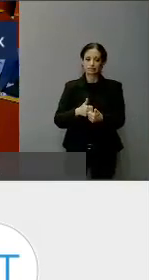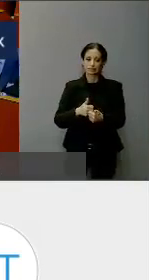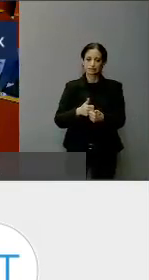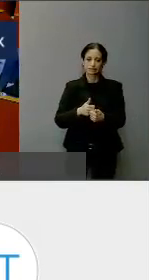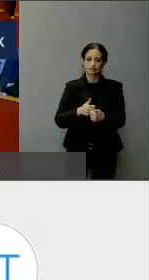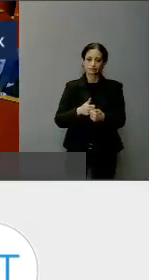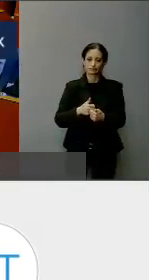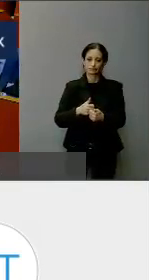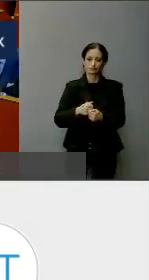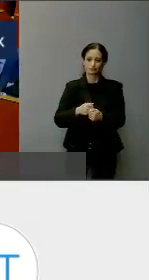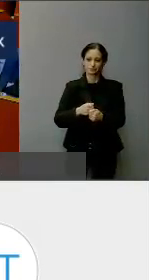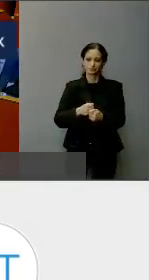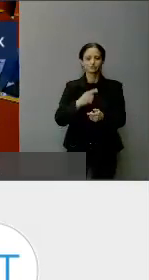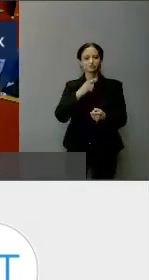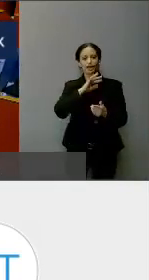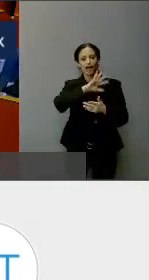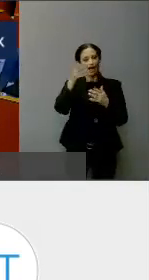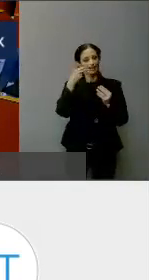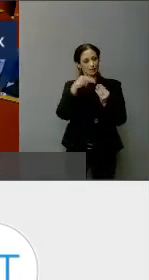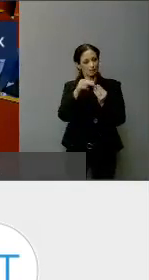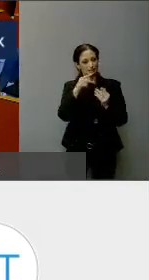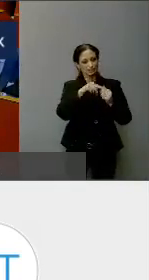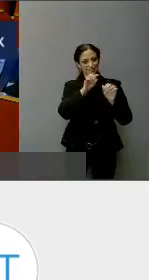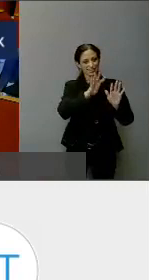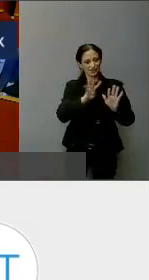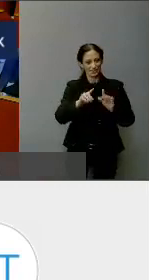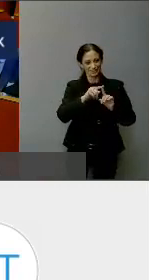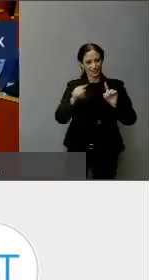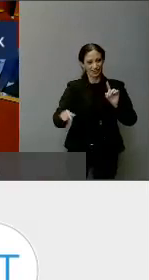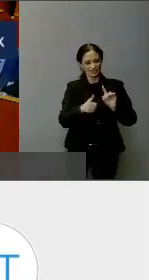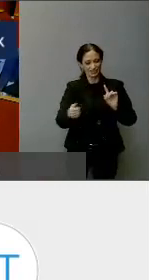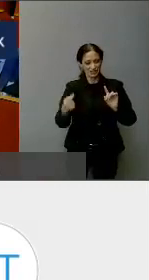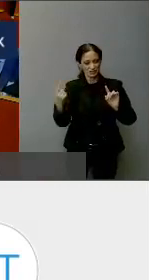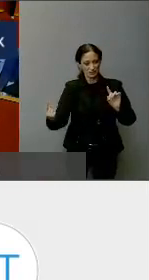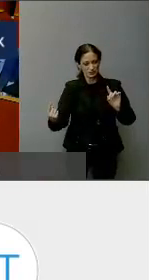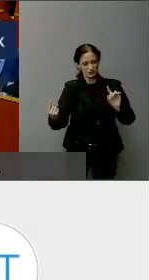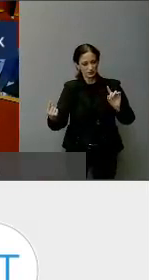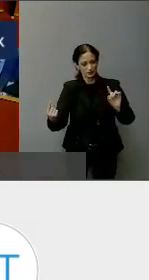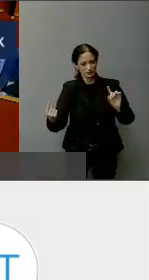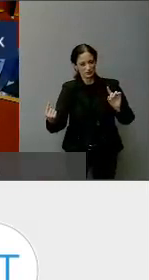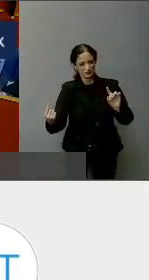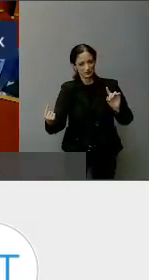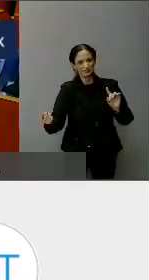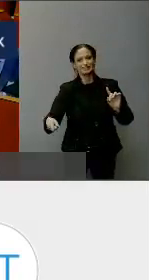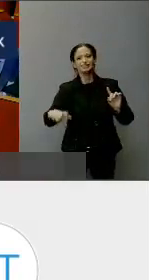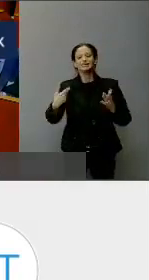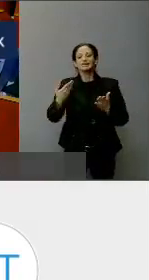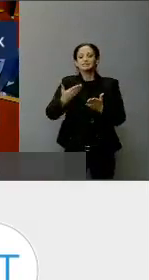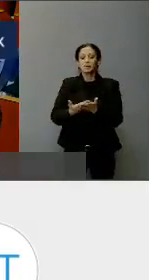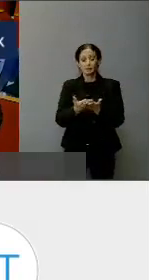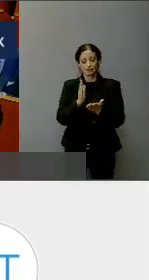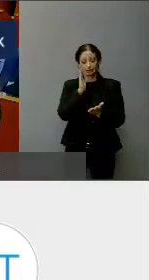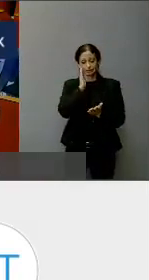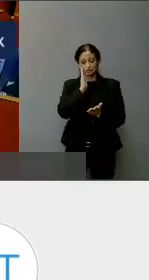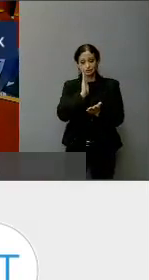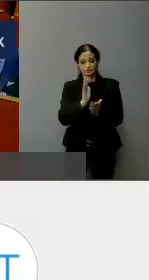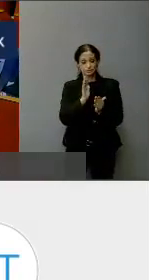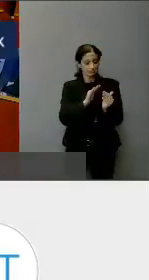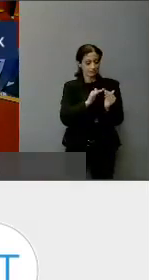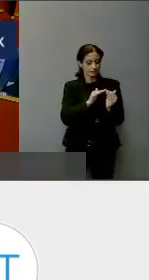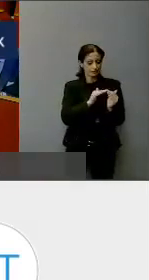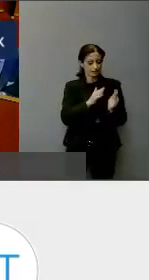101 ma fino altro ed altri ti impongono e proponiamo di ridurre le superfici degli